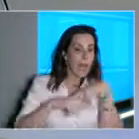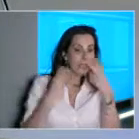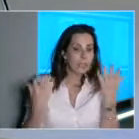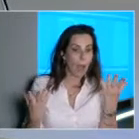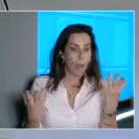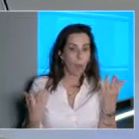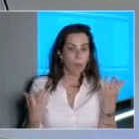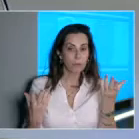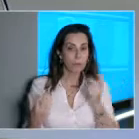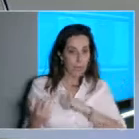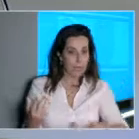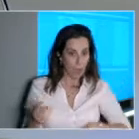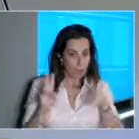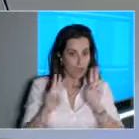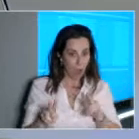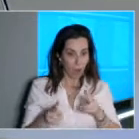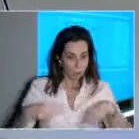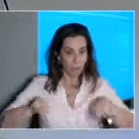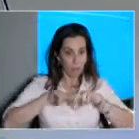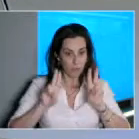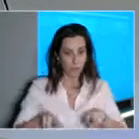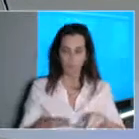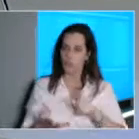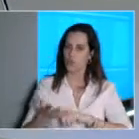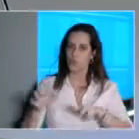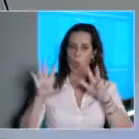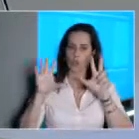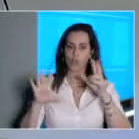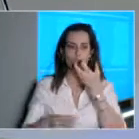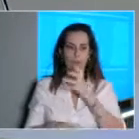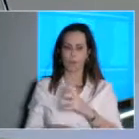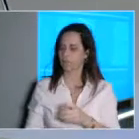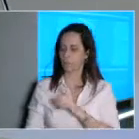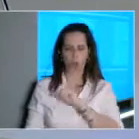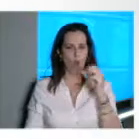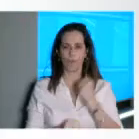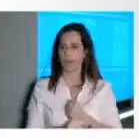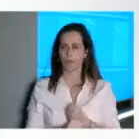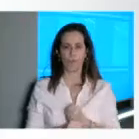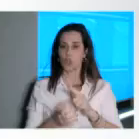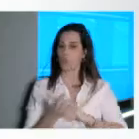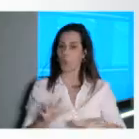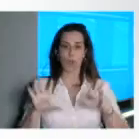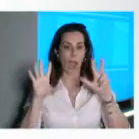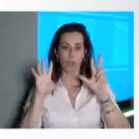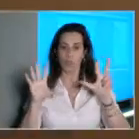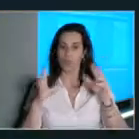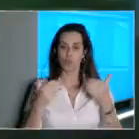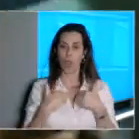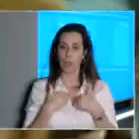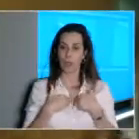הסכמות במועצה ובעירייה? תראה, 8 חודשים שעיריית טבריה לא מתנהלת. 8 חודשים